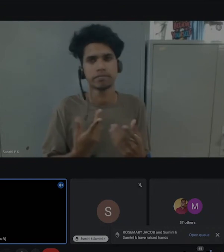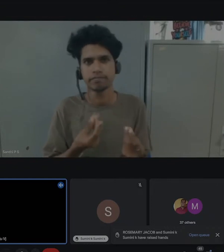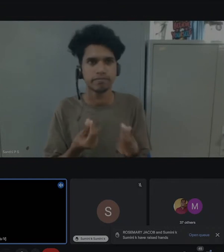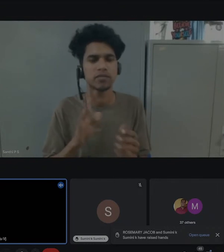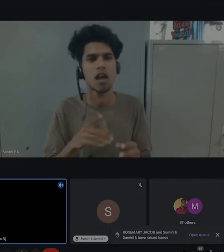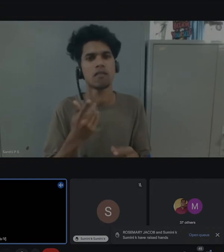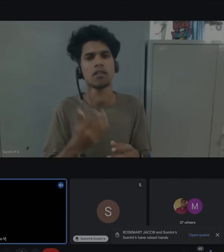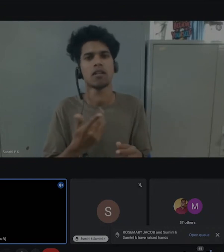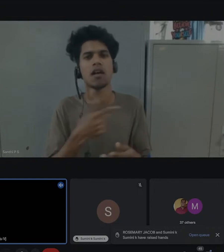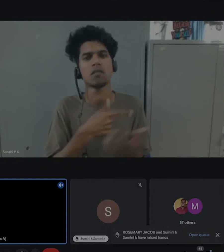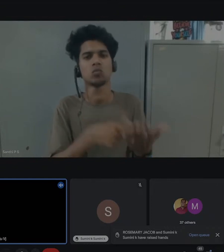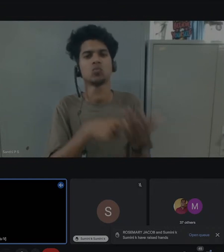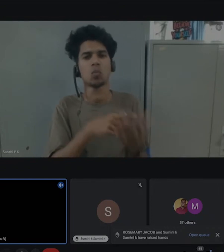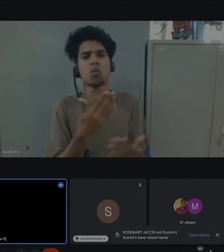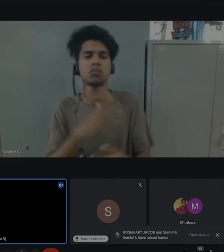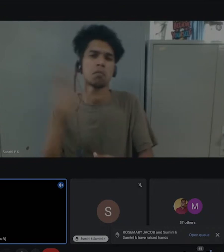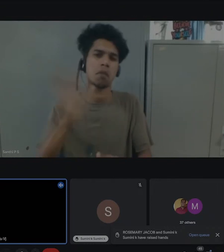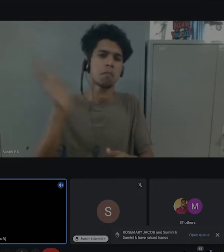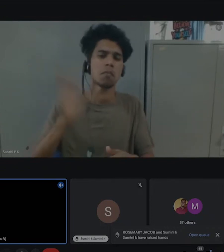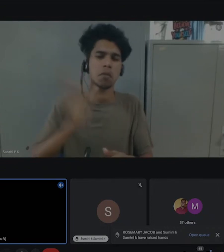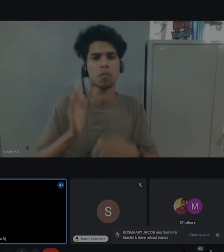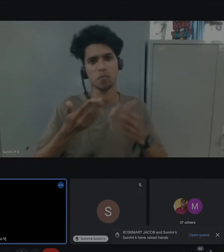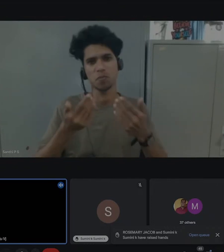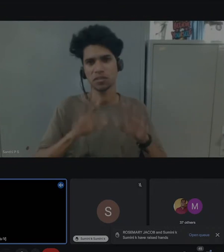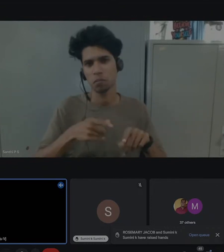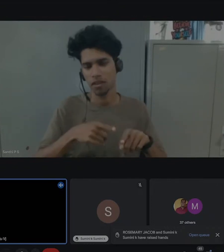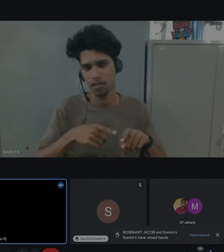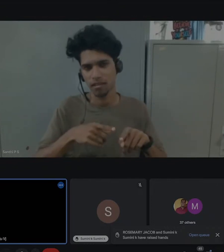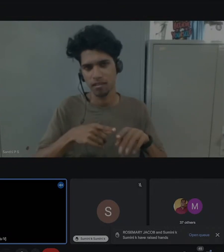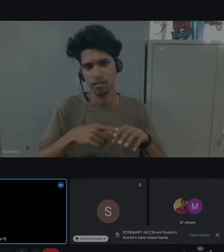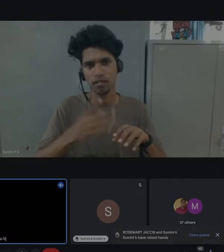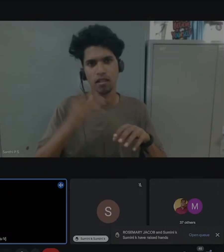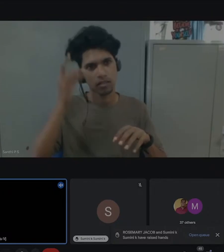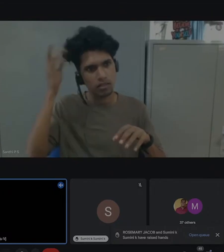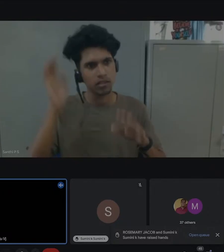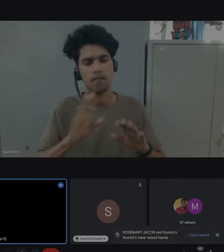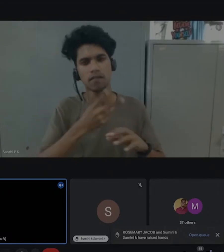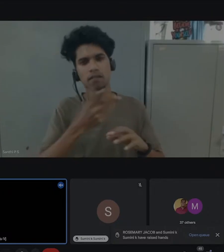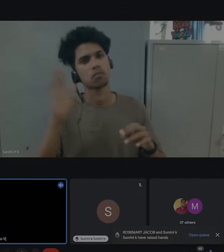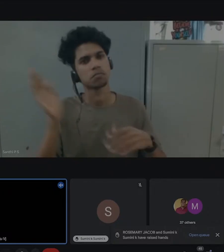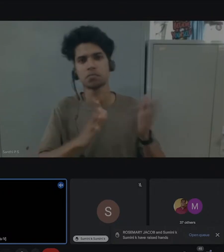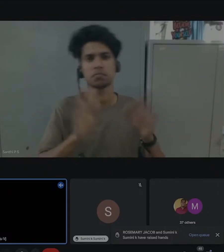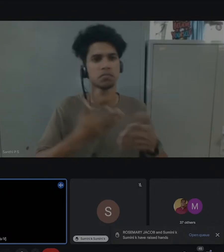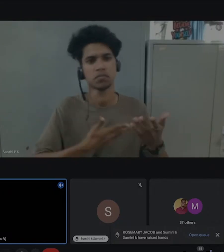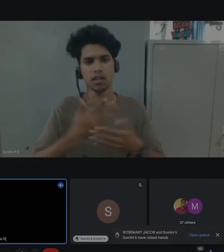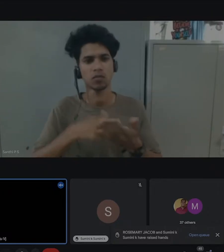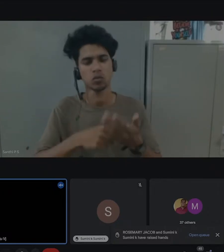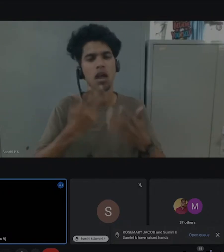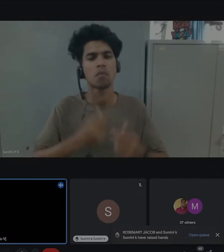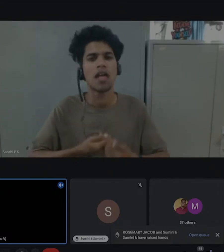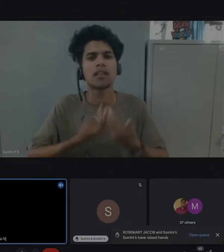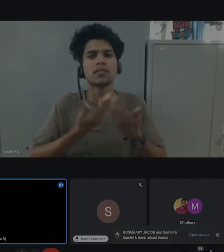ഒരു ഇഷ്ടക്കേട് ഉണ്ടെങ്കിൽ ആ ഒരു ദേഷ്യമോ ഇറിറ്റേഷനോ ഉണ്ടെങ്കിൽ അവര് അഗ്രസീവ് ആയിട്ടുള്ള ഇങ്ങനത്തെ ഒരു ബിഹേവിയർ വഴി അവർ എക്സ്പ്രസ് ചെയ്യാൻ